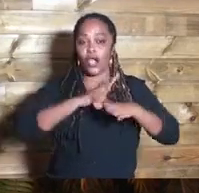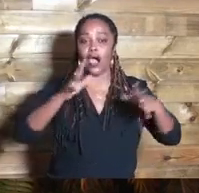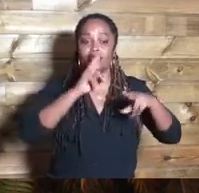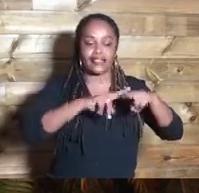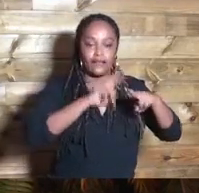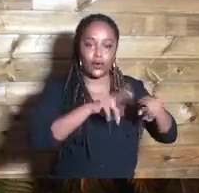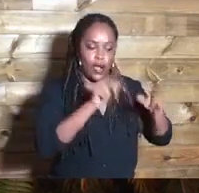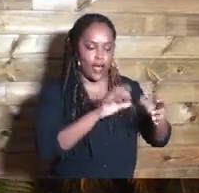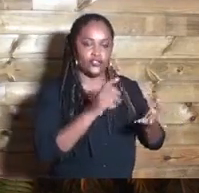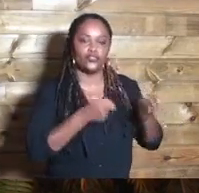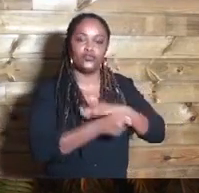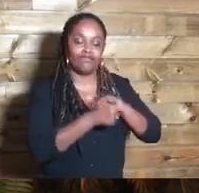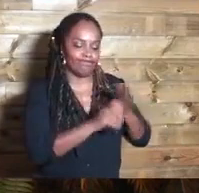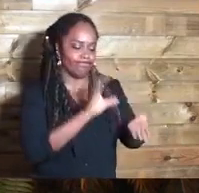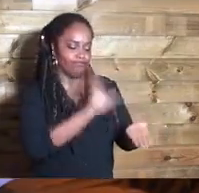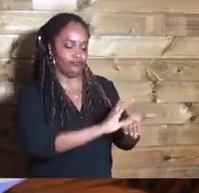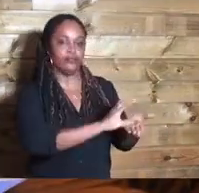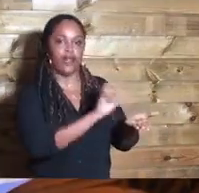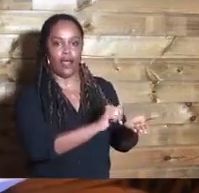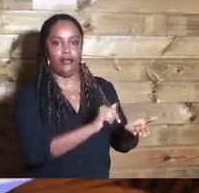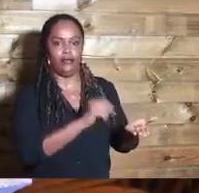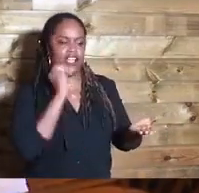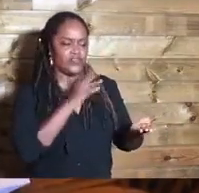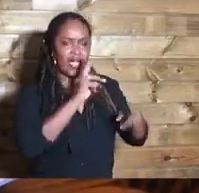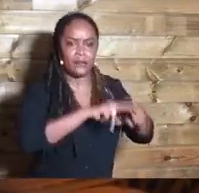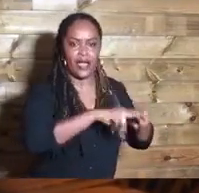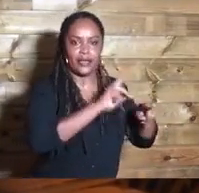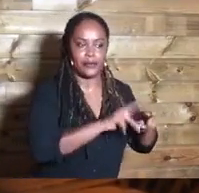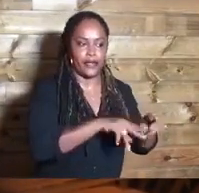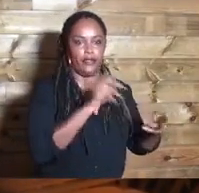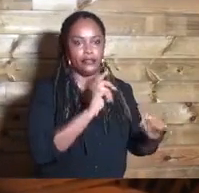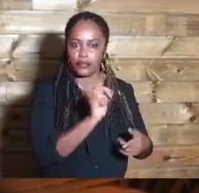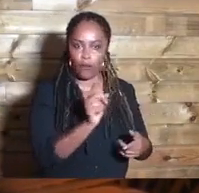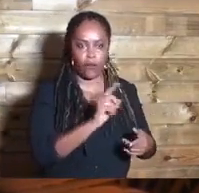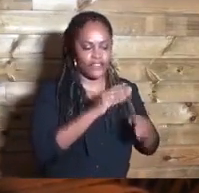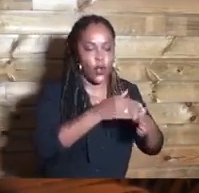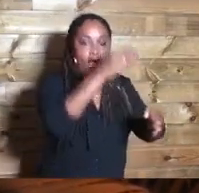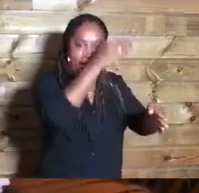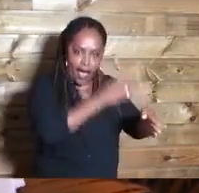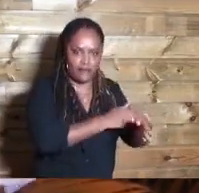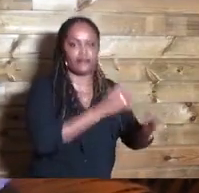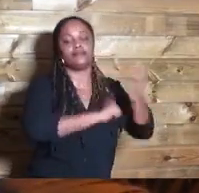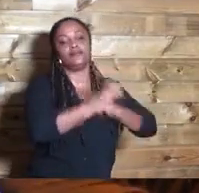pour nous pas courir chaque fois derrière réparer canalisation, pour nous faire en sorte que nous sommes dans la prévention.